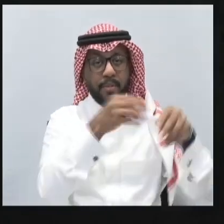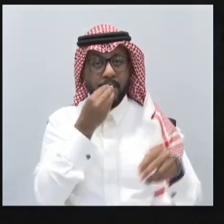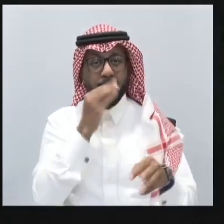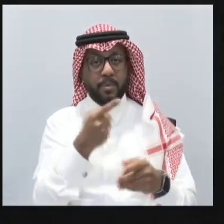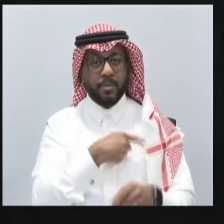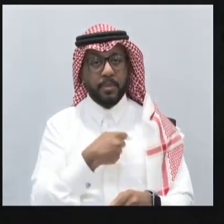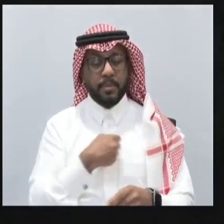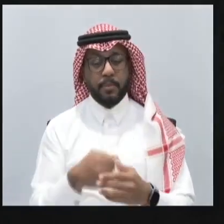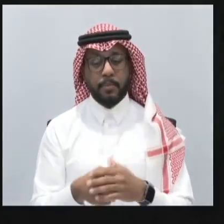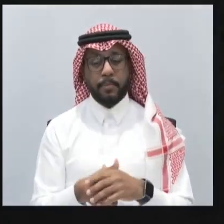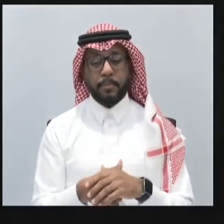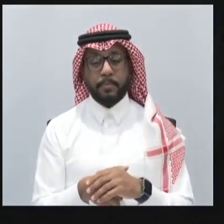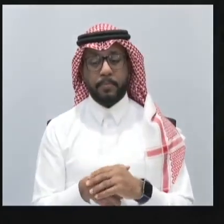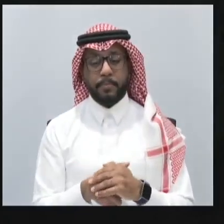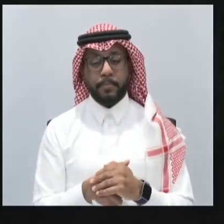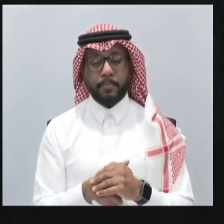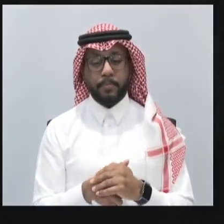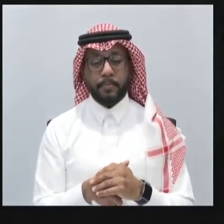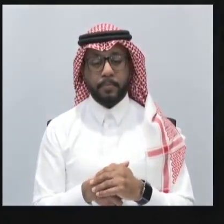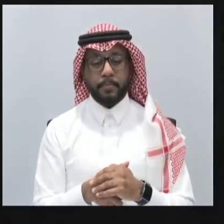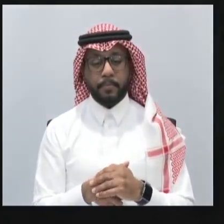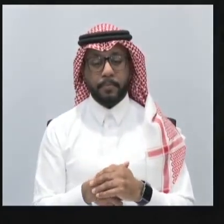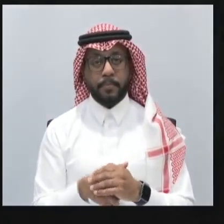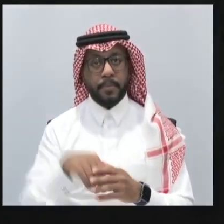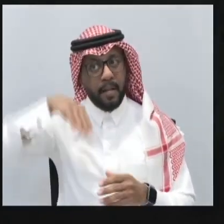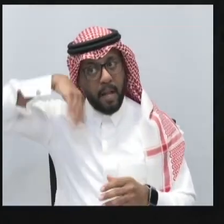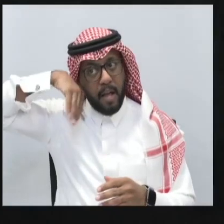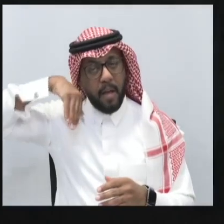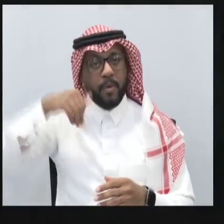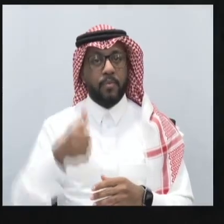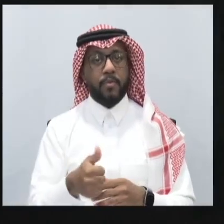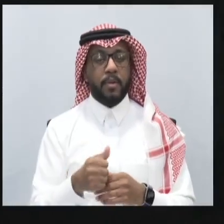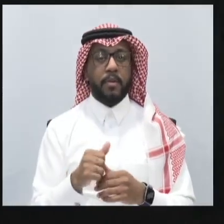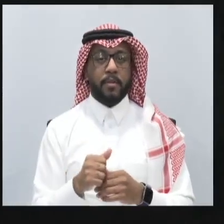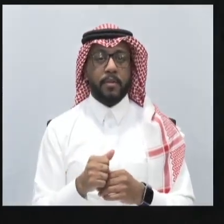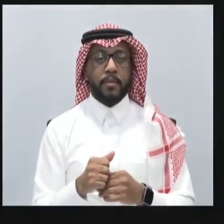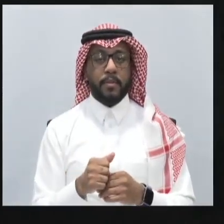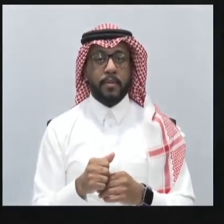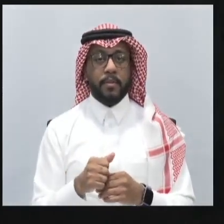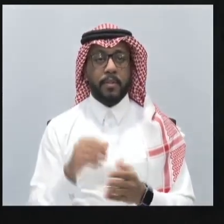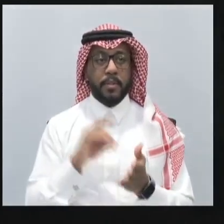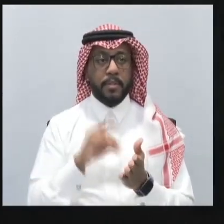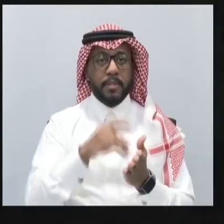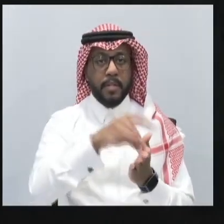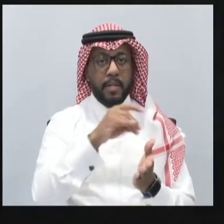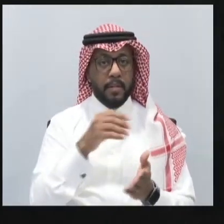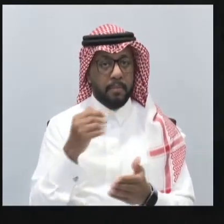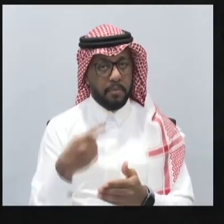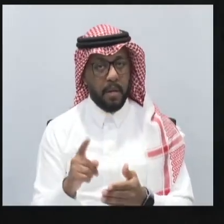النباتات ممتازين لو قلنا الخروف صح لو قلنا الغزال